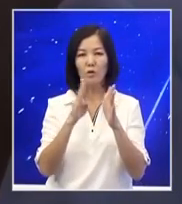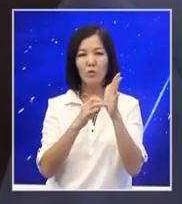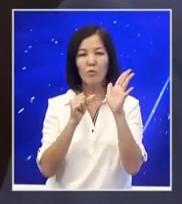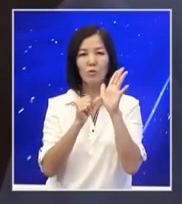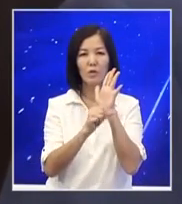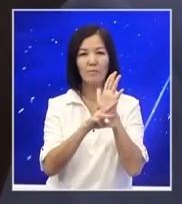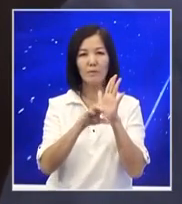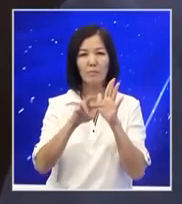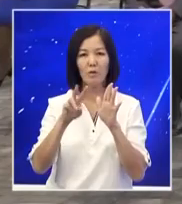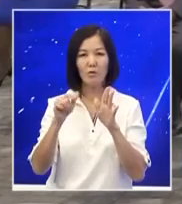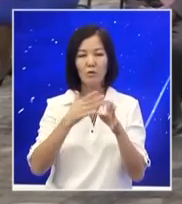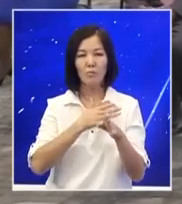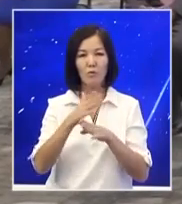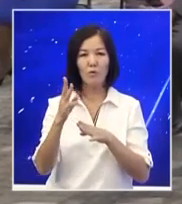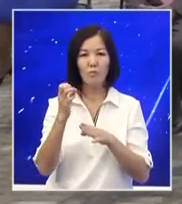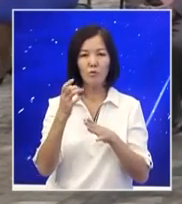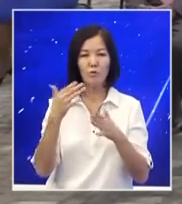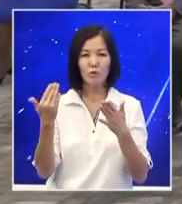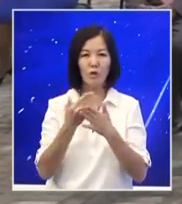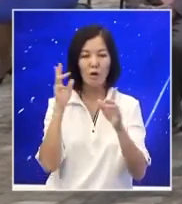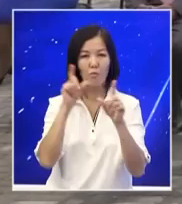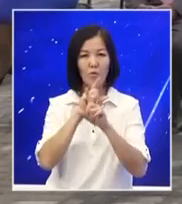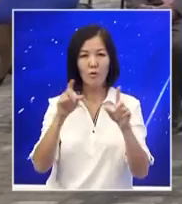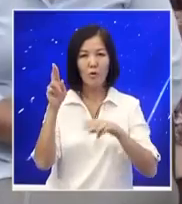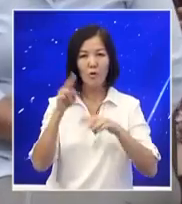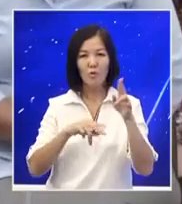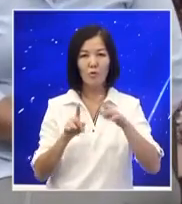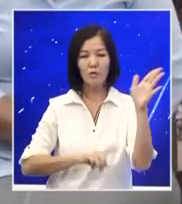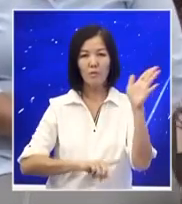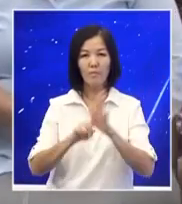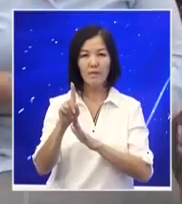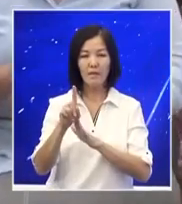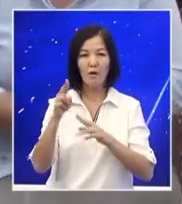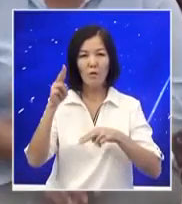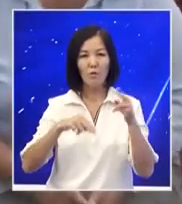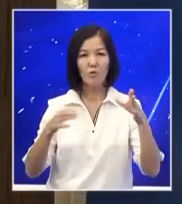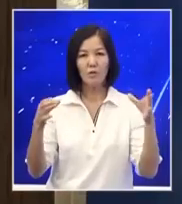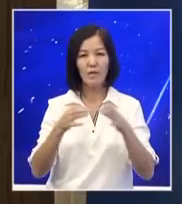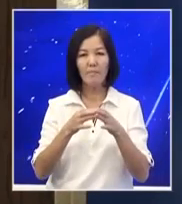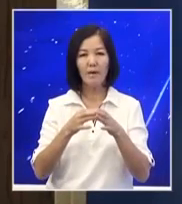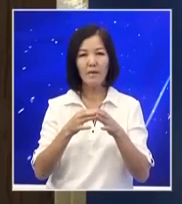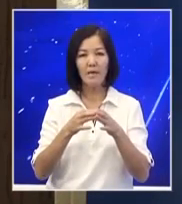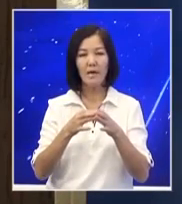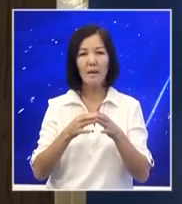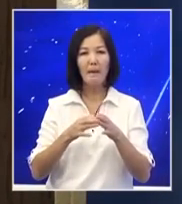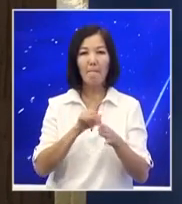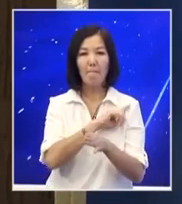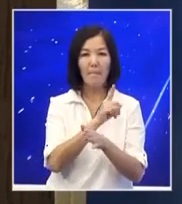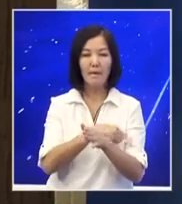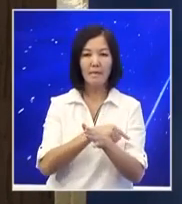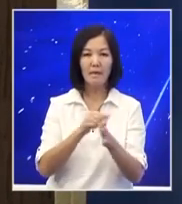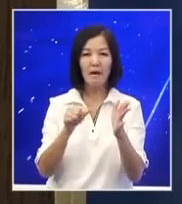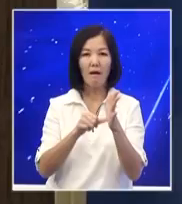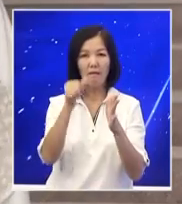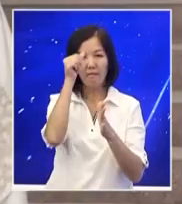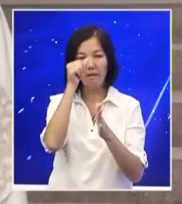қаржы бөлініп, 300 орындық жаңа оқу нысанының құрылысы басталған еді. Мердігер компания ерлепті. Мектепті мерзімінен 6 ай